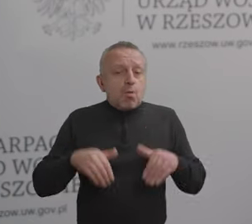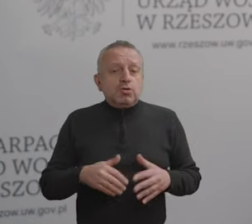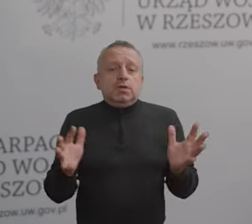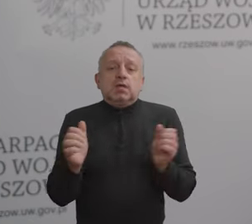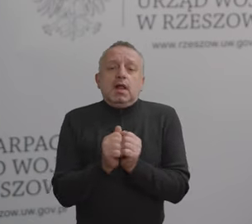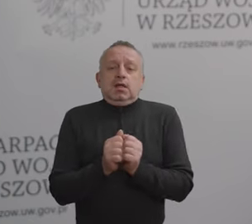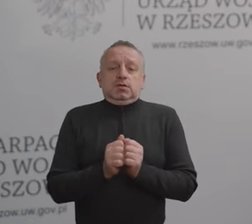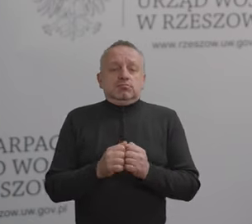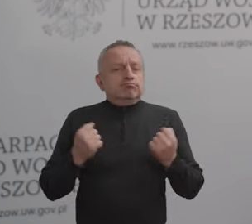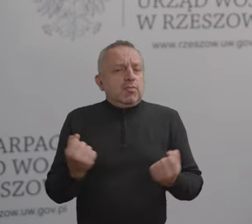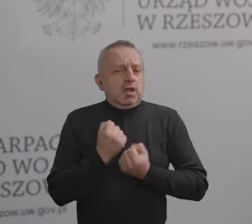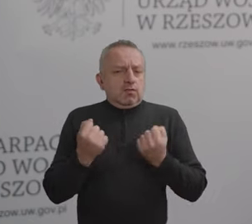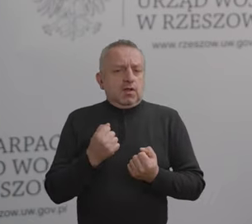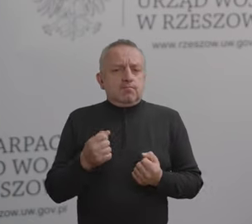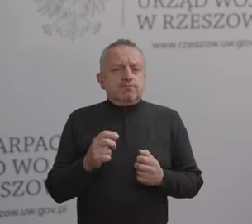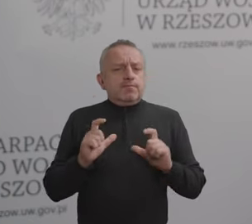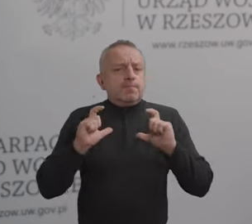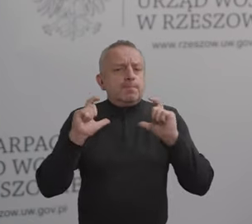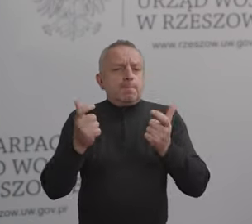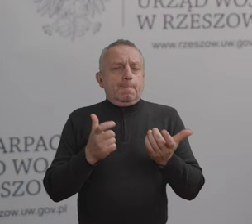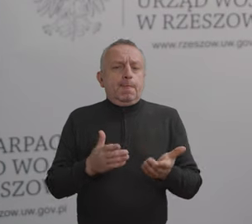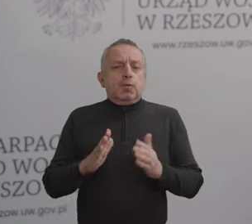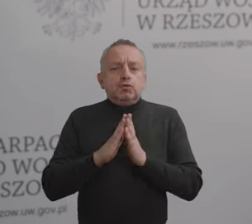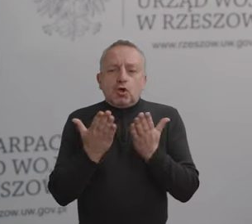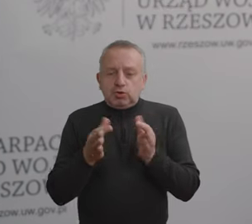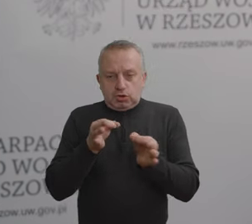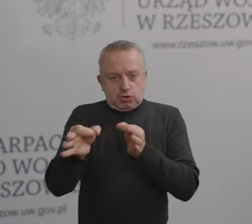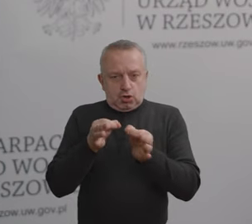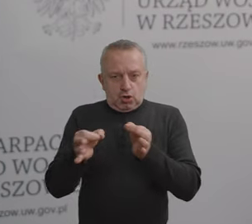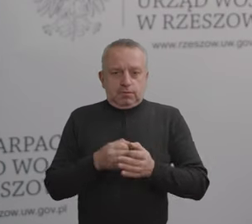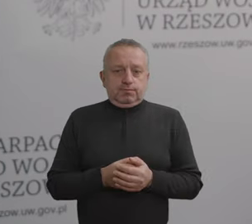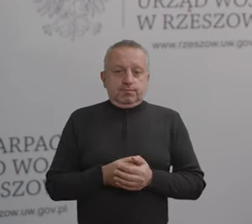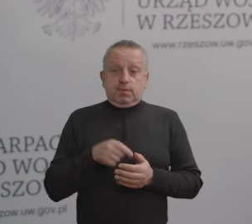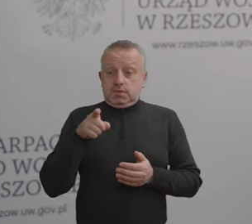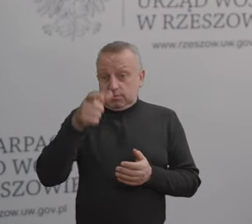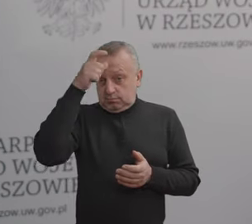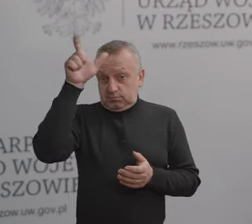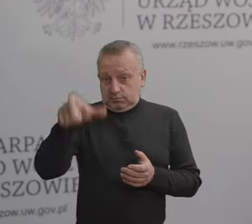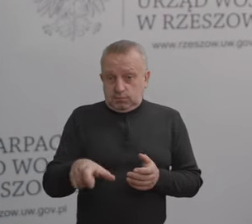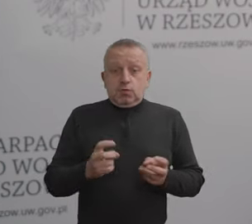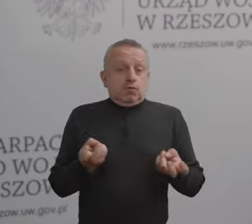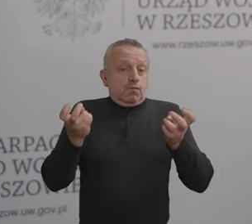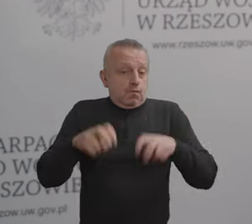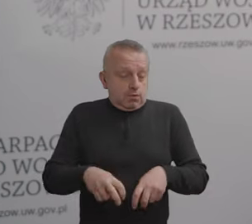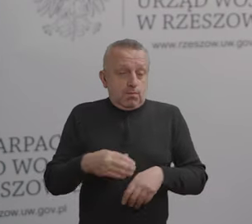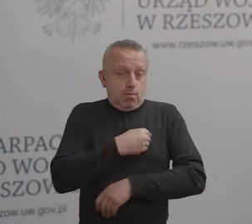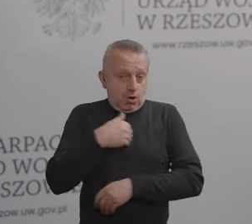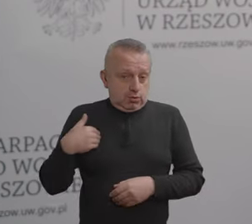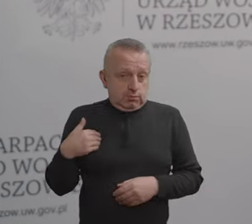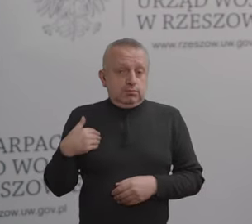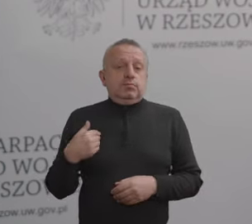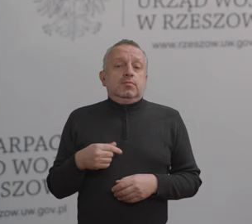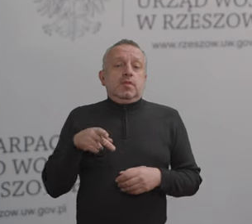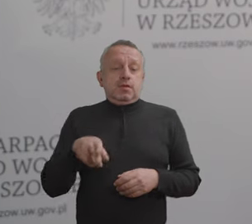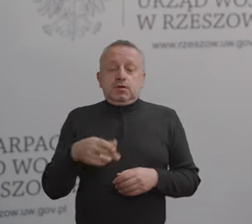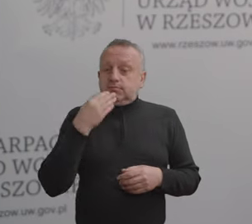można znaleźć postacie zaangażowane w wydarzenia znane z podręczników historii. Postacie, które współtworzyły dzieje Polski i